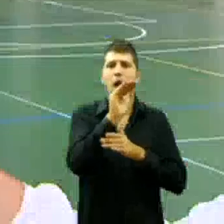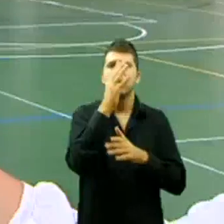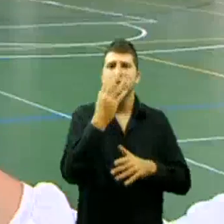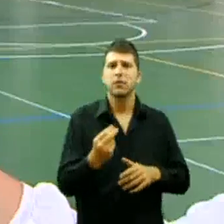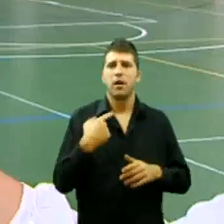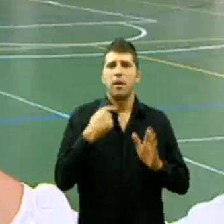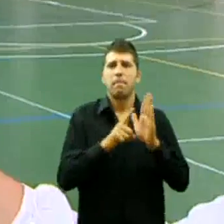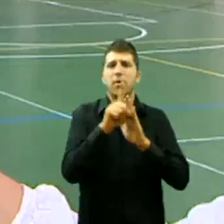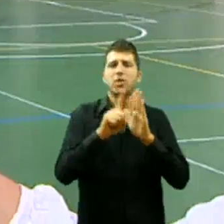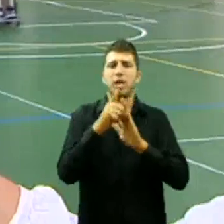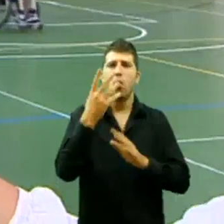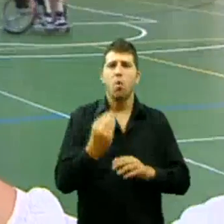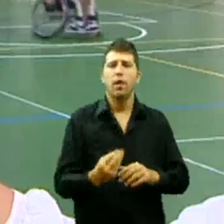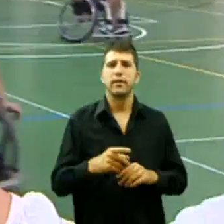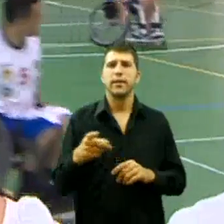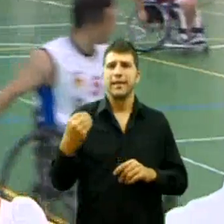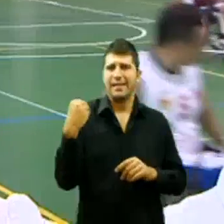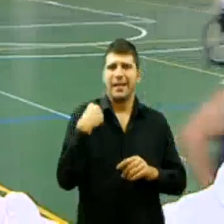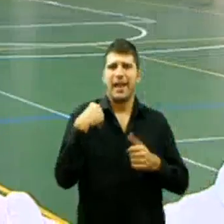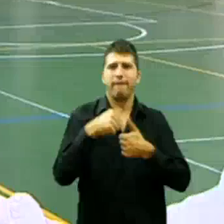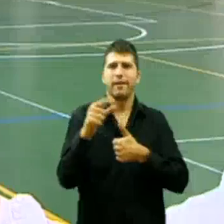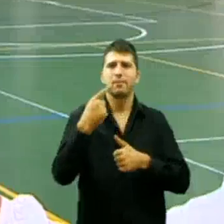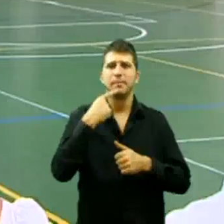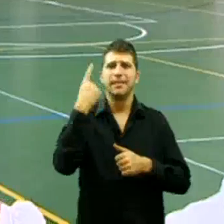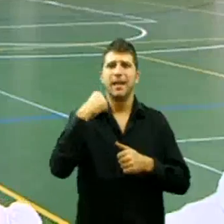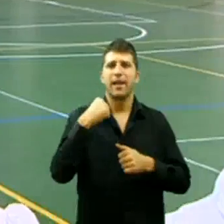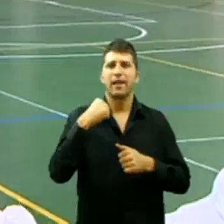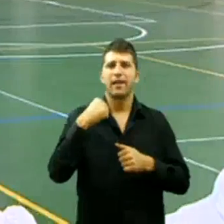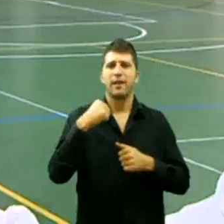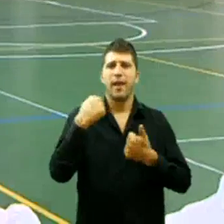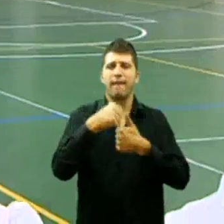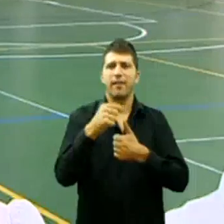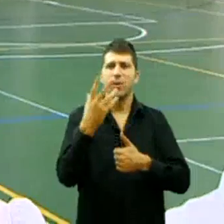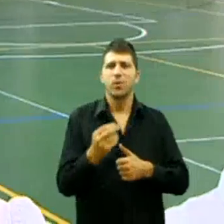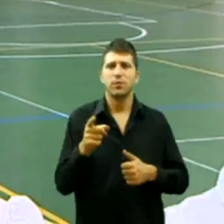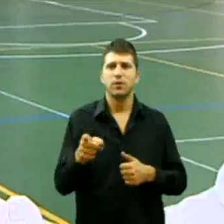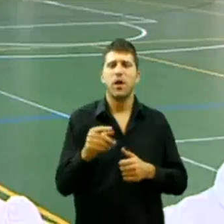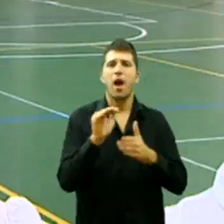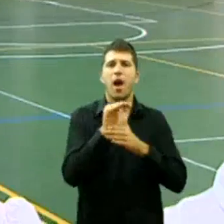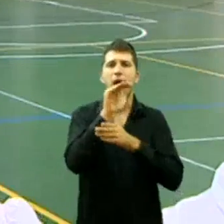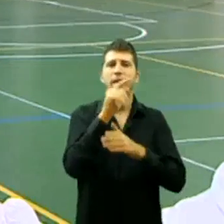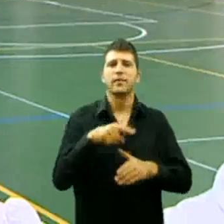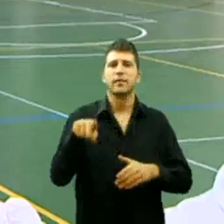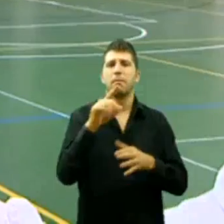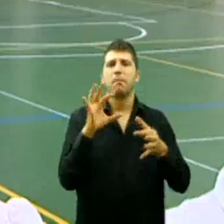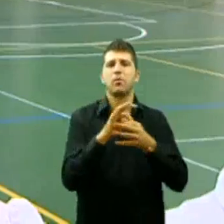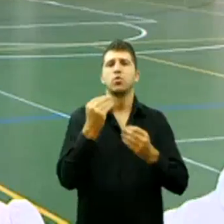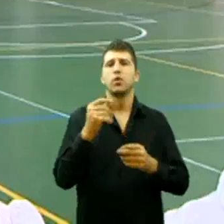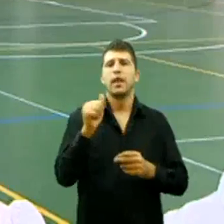başarılı olan, yeni evlendi, geçen sene düğünü oldu. Hayata bağlı çok değerli bir arkadaşımız.